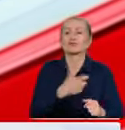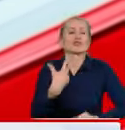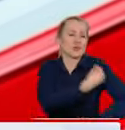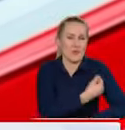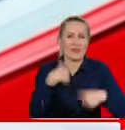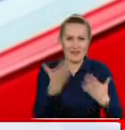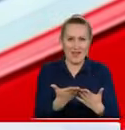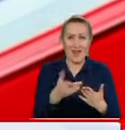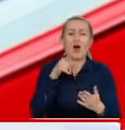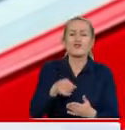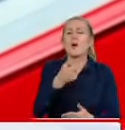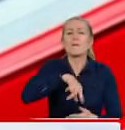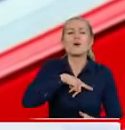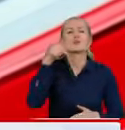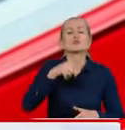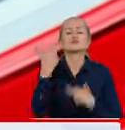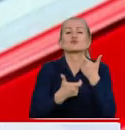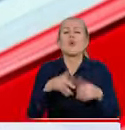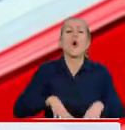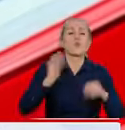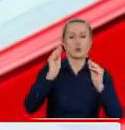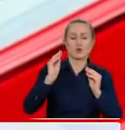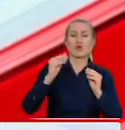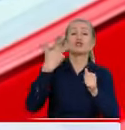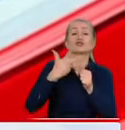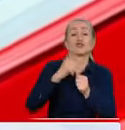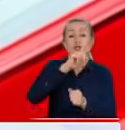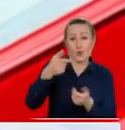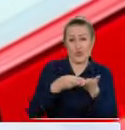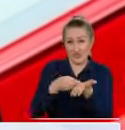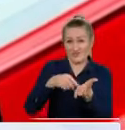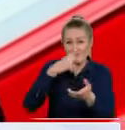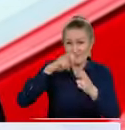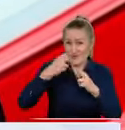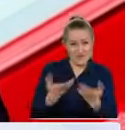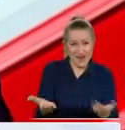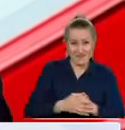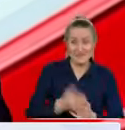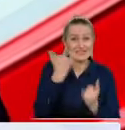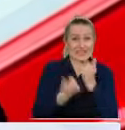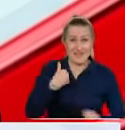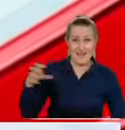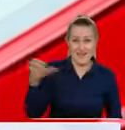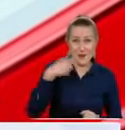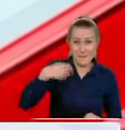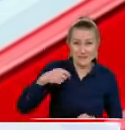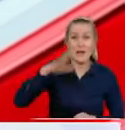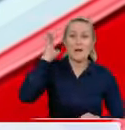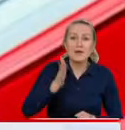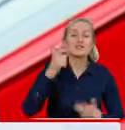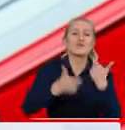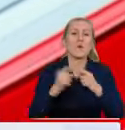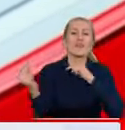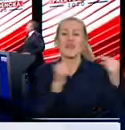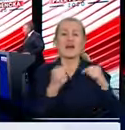Po prostu musimy zacząć od samego początku. 30 zł. Jaki problem? Jak zostanę prezydentem, to proszę bardzo, będziemy negocjować.